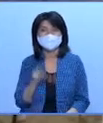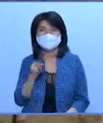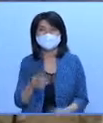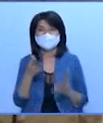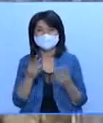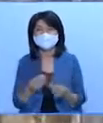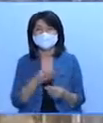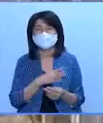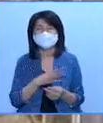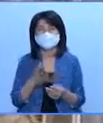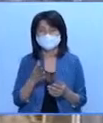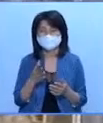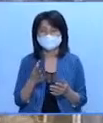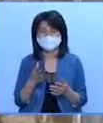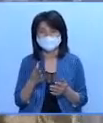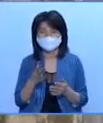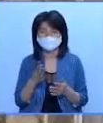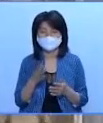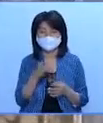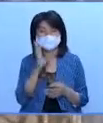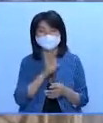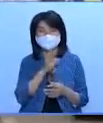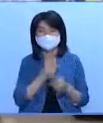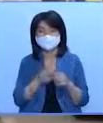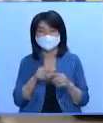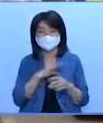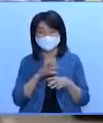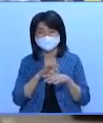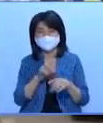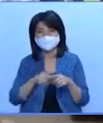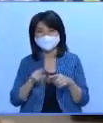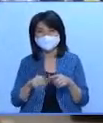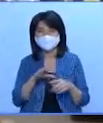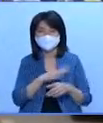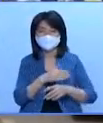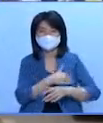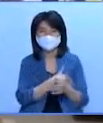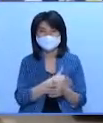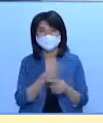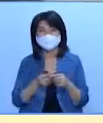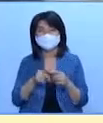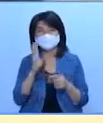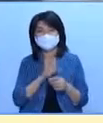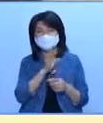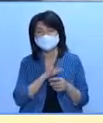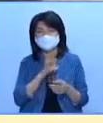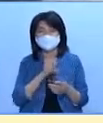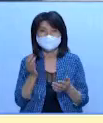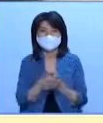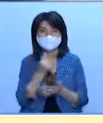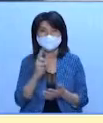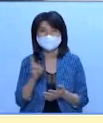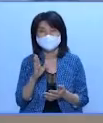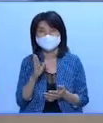жәрдеммен жеткізілген пациенттің дене қызуы жоғары болған. Белгілі болғандай, ол адамнан коронавирус анықталды. Әлеуметтік желіде тараған ақпарат бойынша